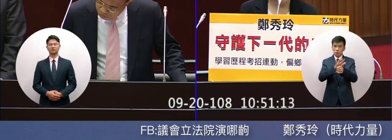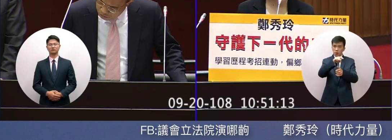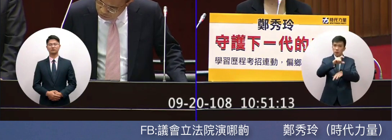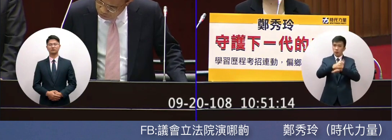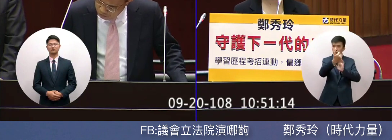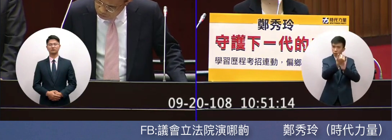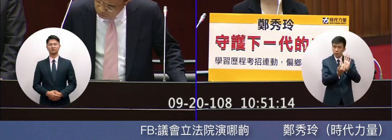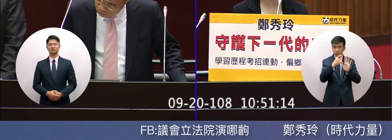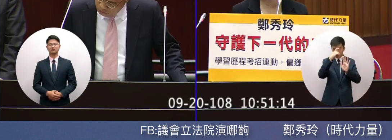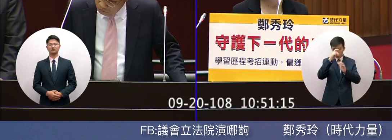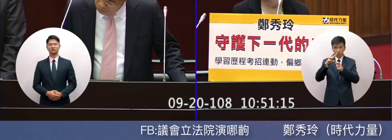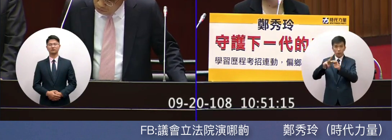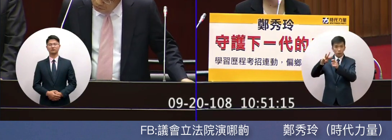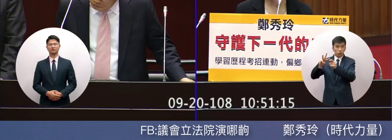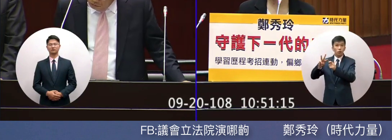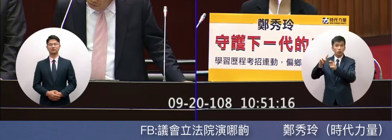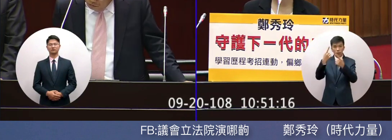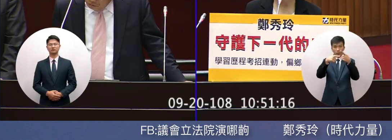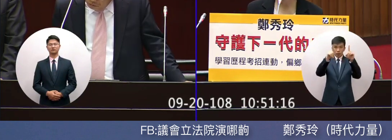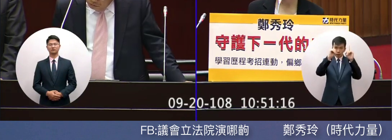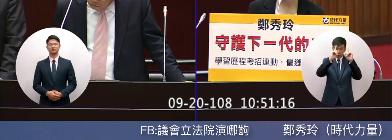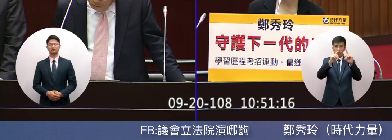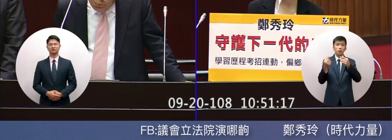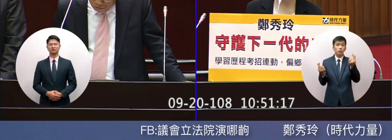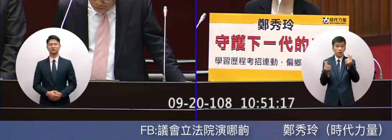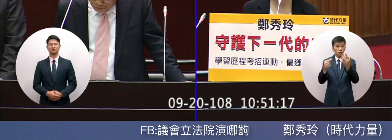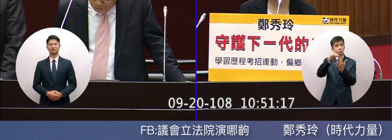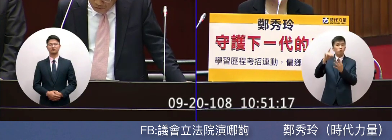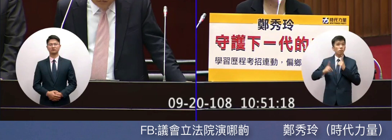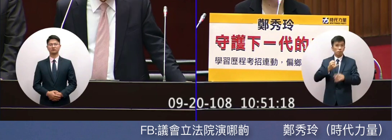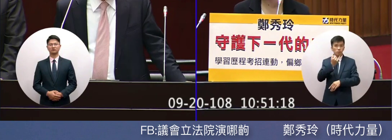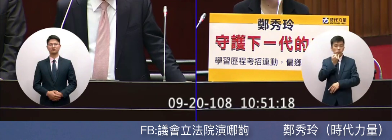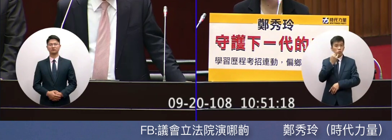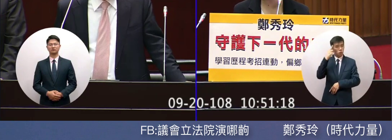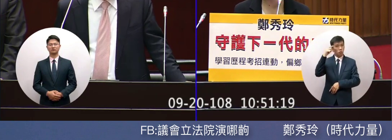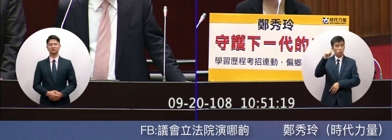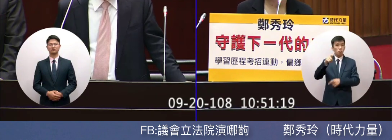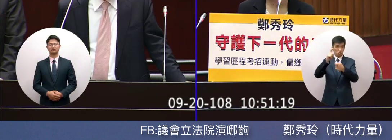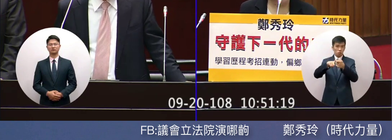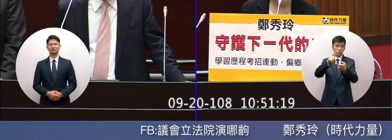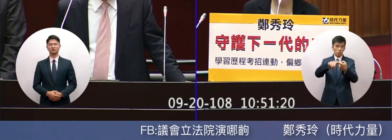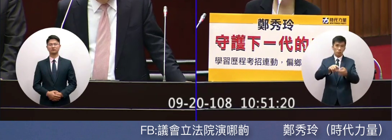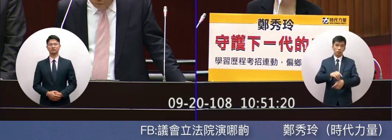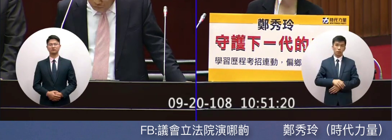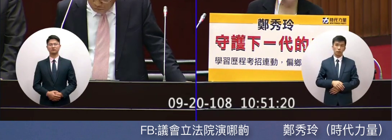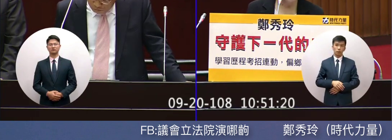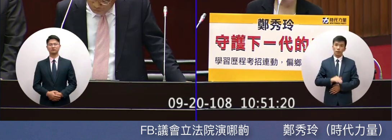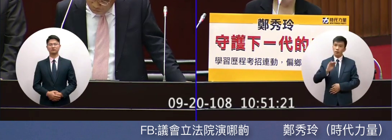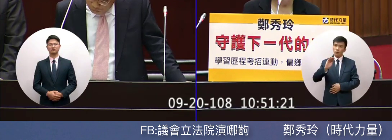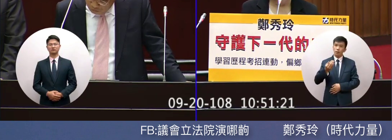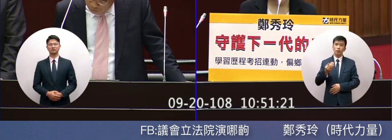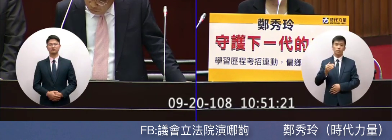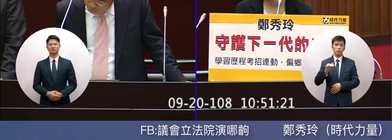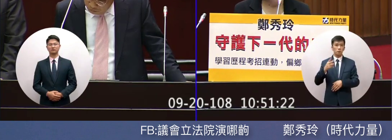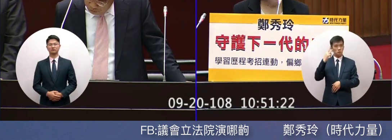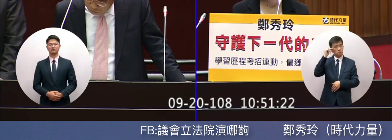高中的修课大学化，那我觉得这个方向也是非常正确的啊，我们也很肯定。但是呢，很不幸